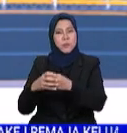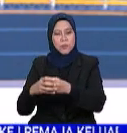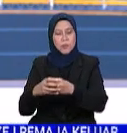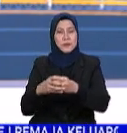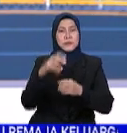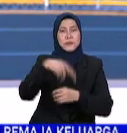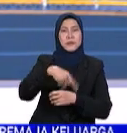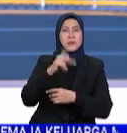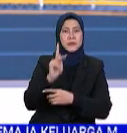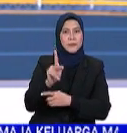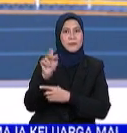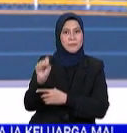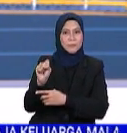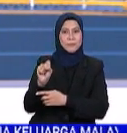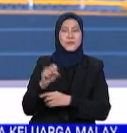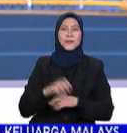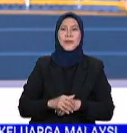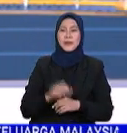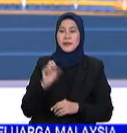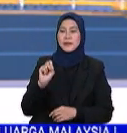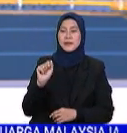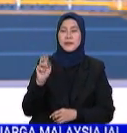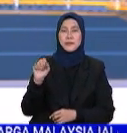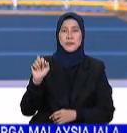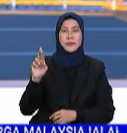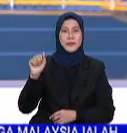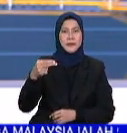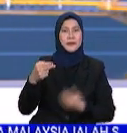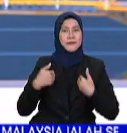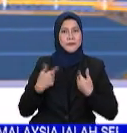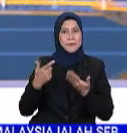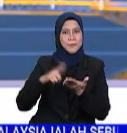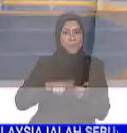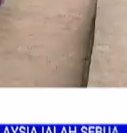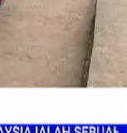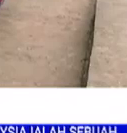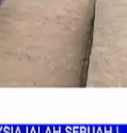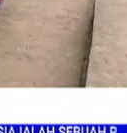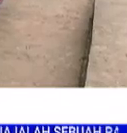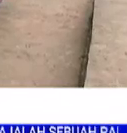sederhana PKS. Sharmila Rastam ada kupasannya.